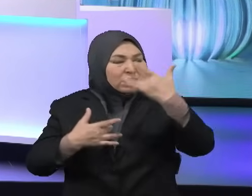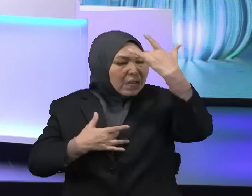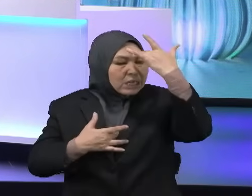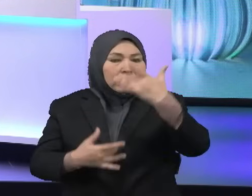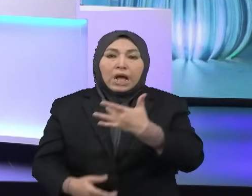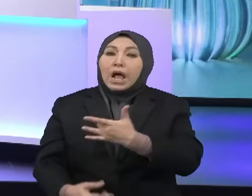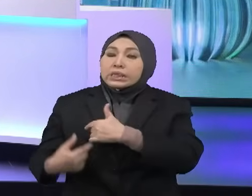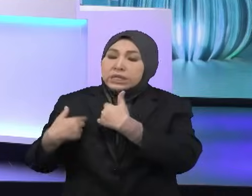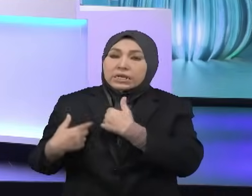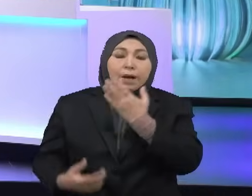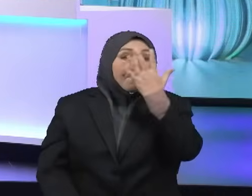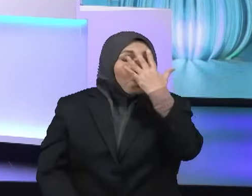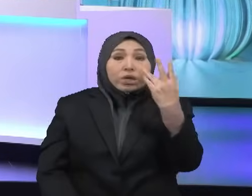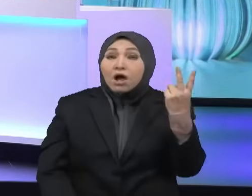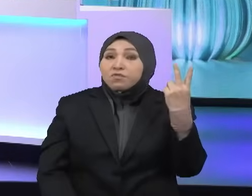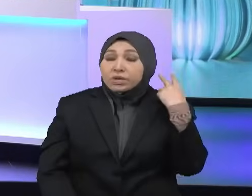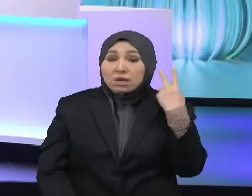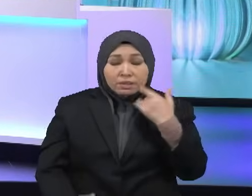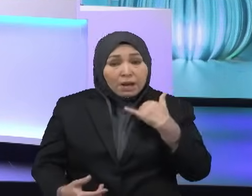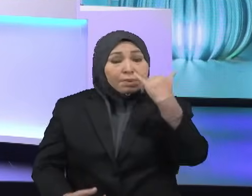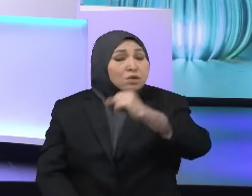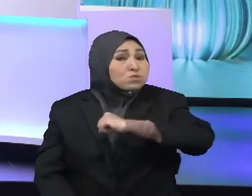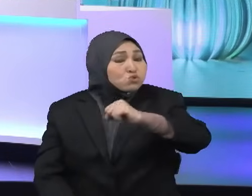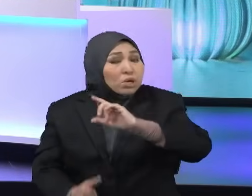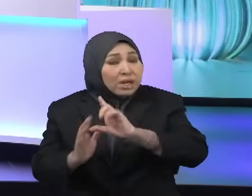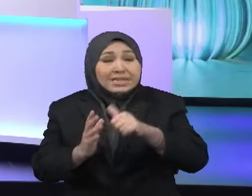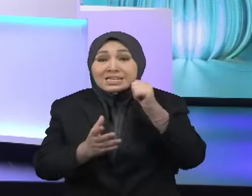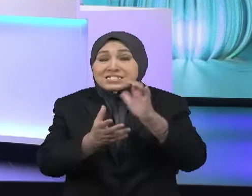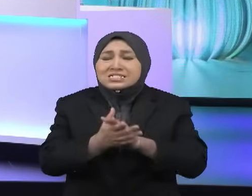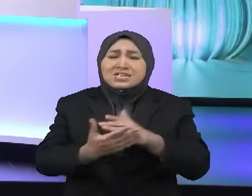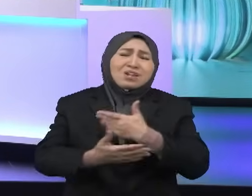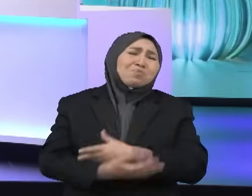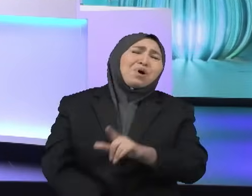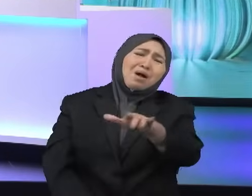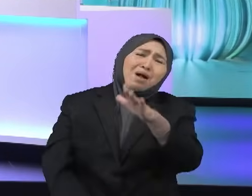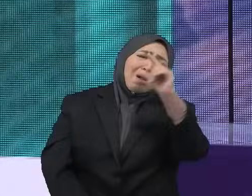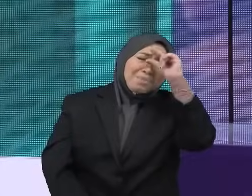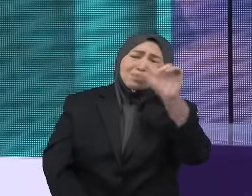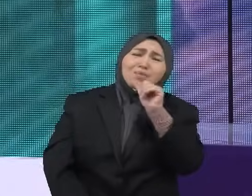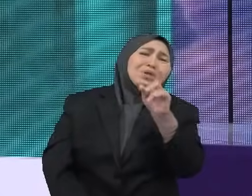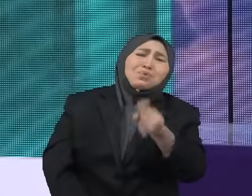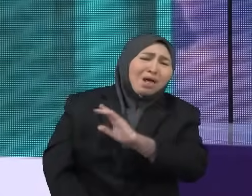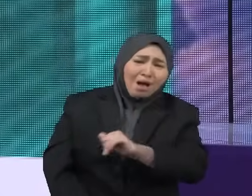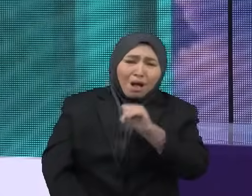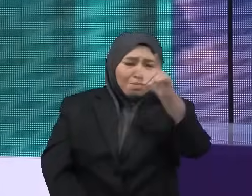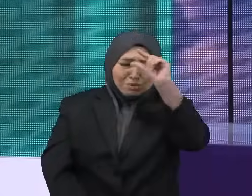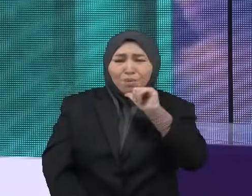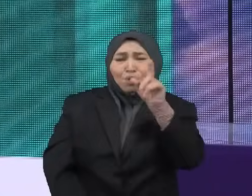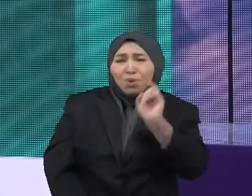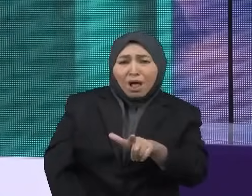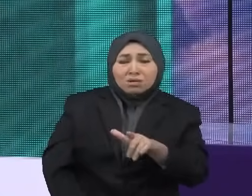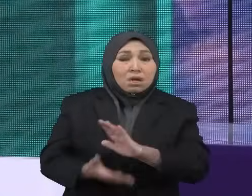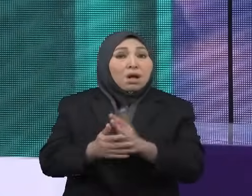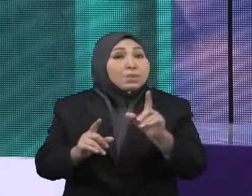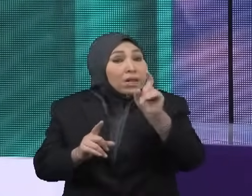munafik. Ya. Pasal apa? Pasal mereka nak pergi berjuang tu, nanti isteri anak dia kata, bang, tak payahlah bang. Kan? Jadi bila kena